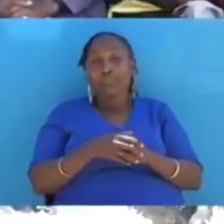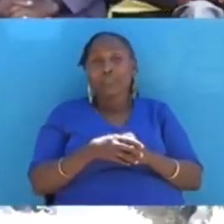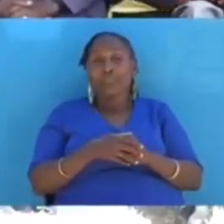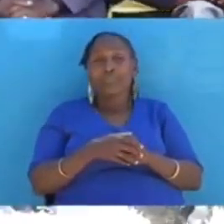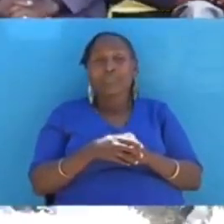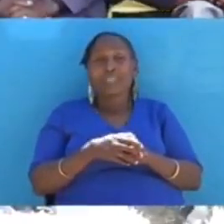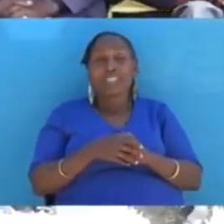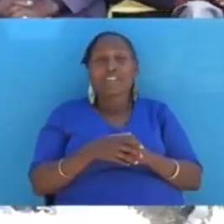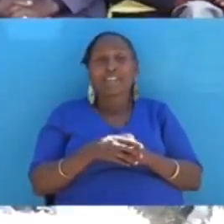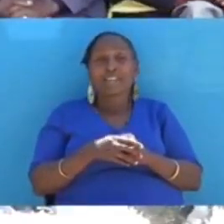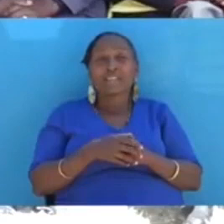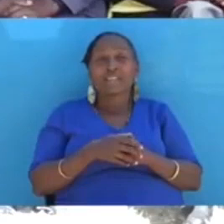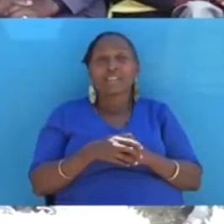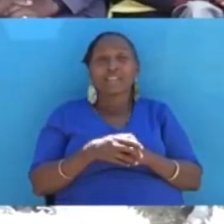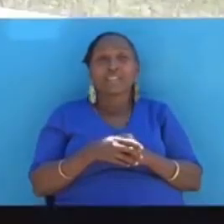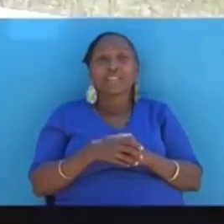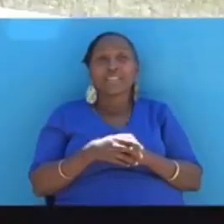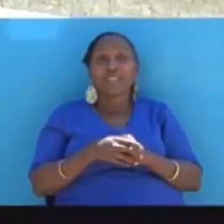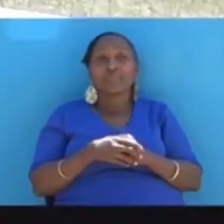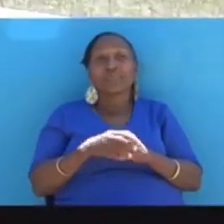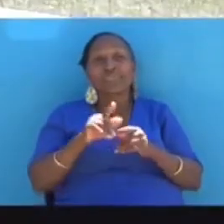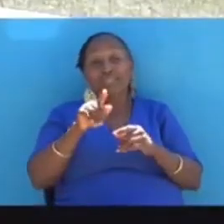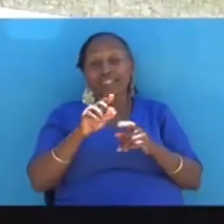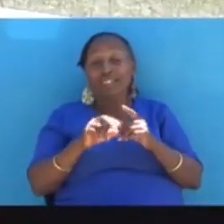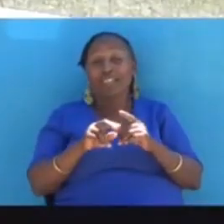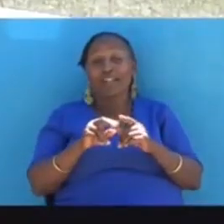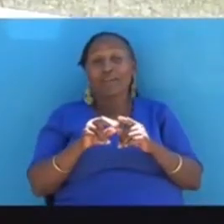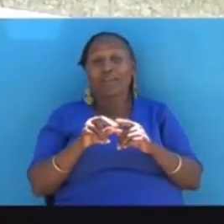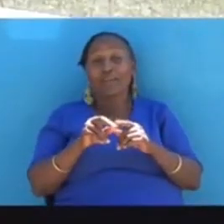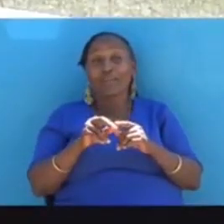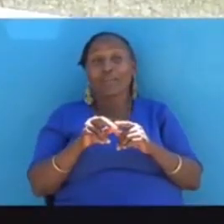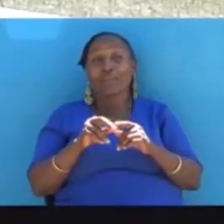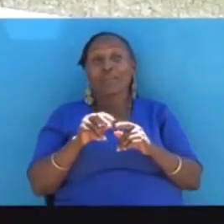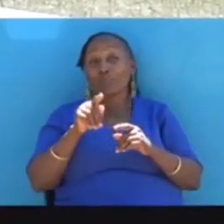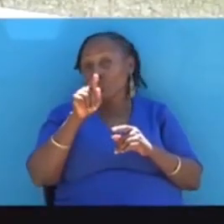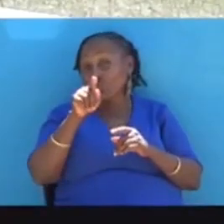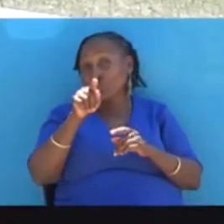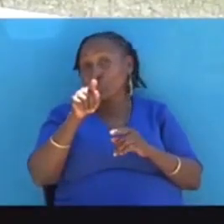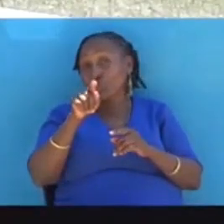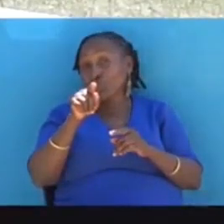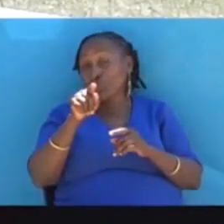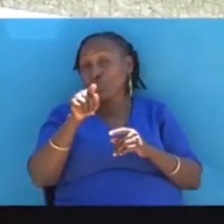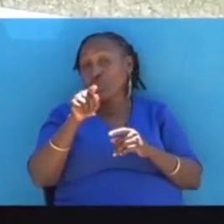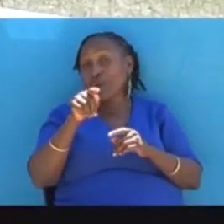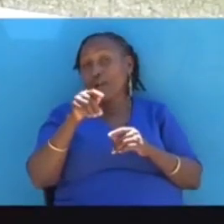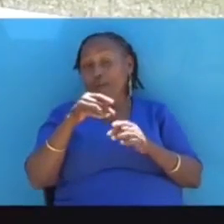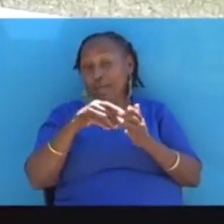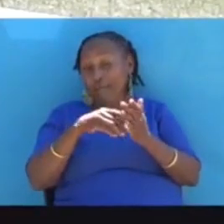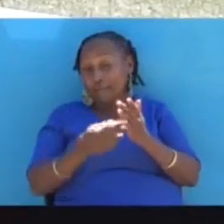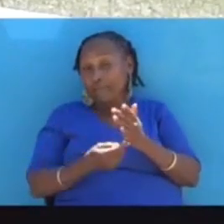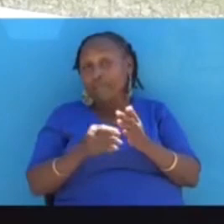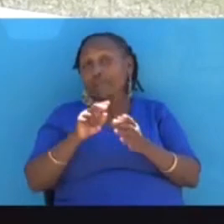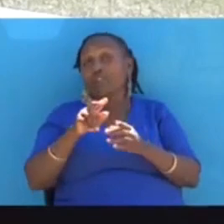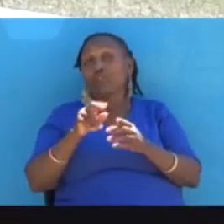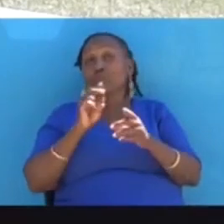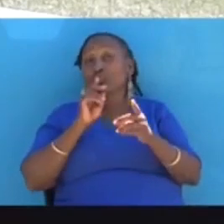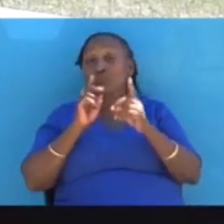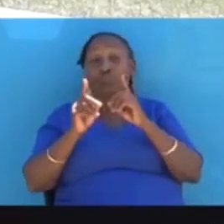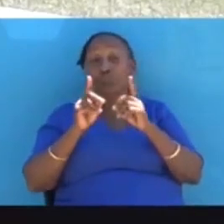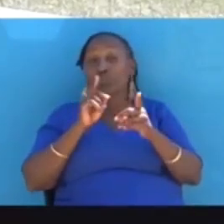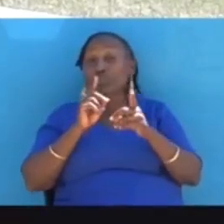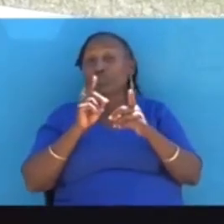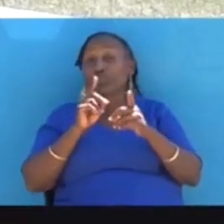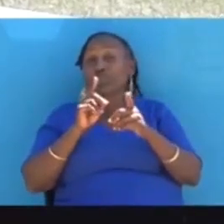Sasa wewe, mambo hapa, rais akiguzwa ukose kumtetea, ng'ombe ya watu wetu ikipata shida pahali